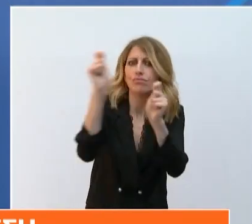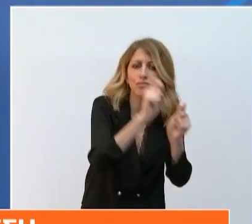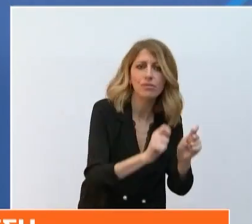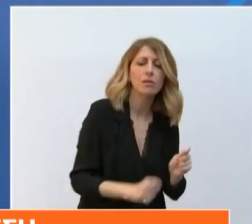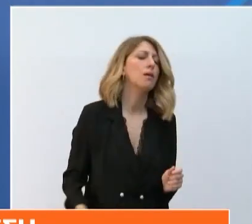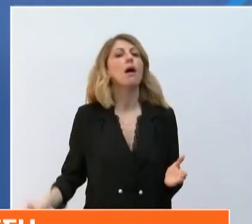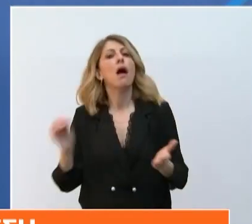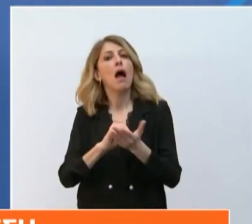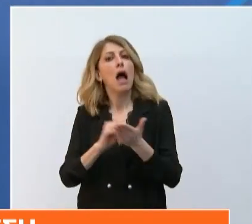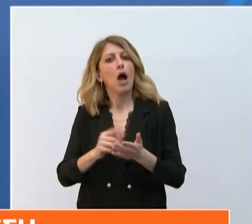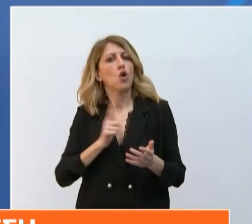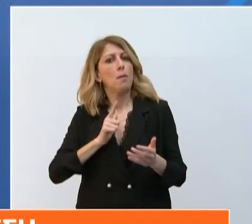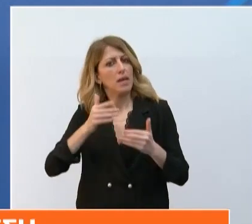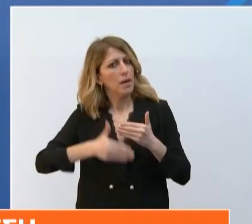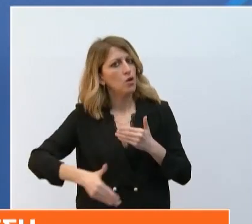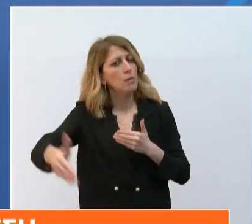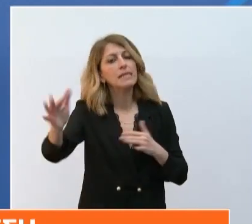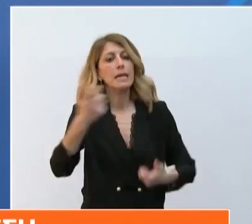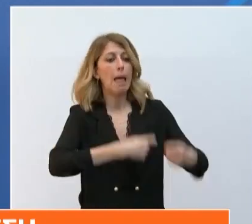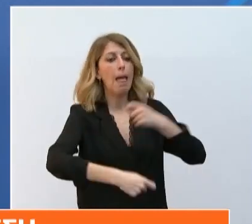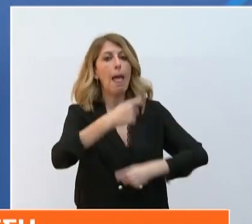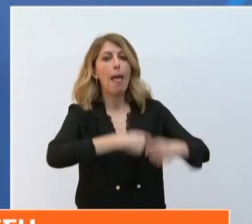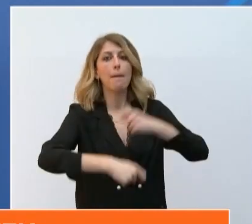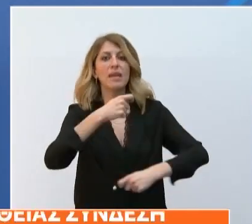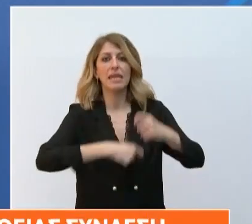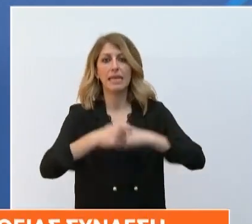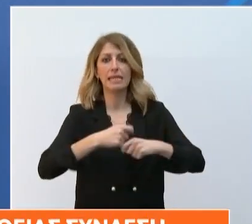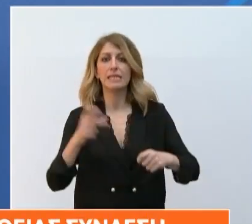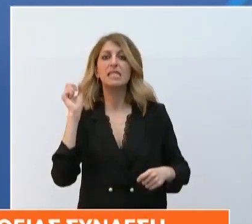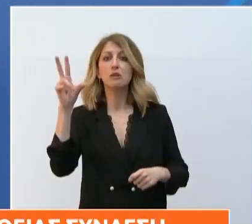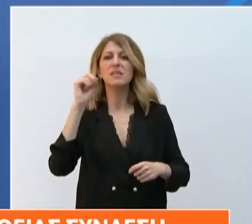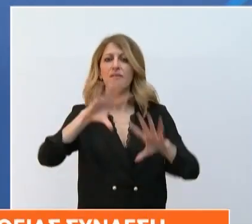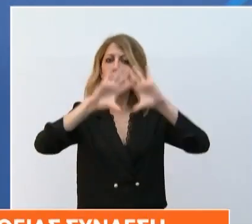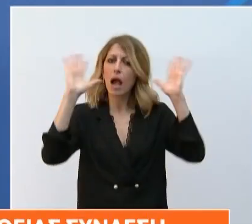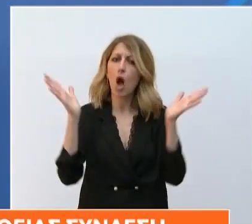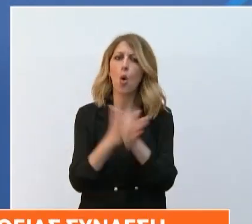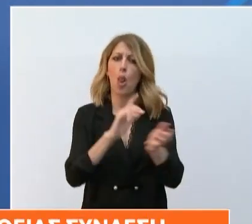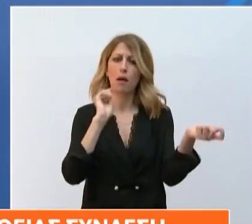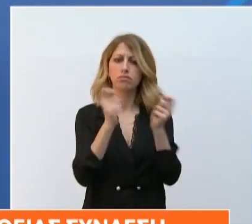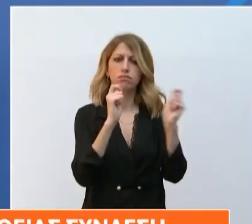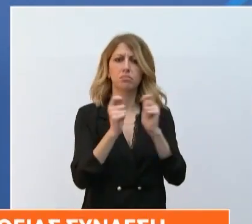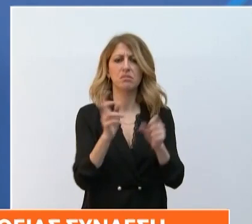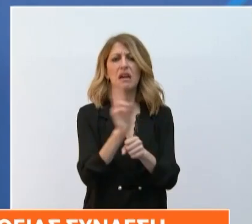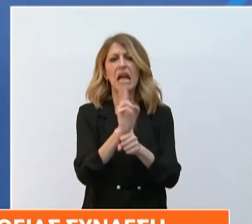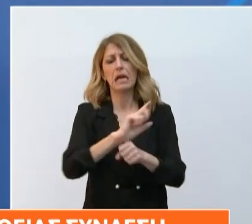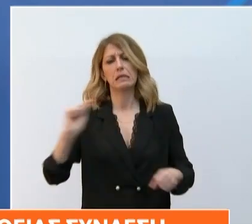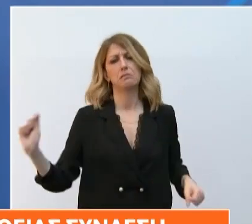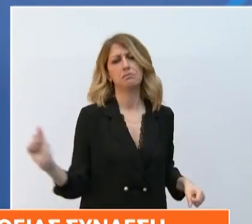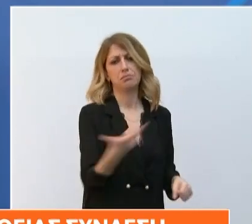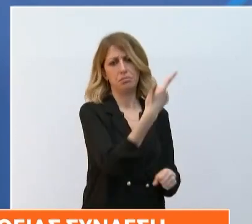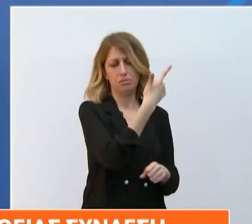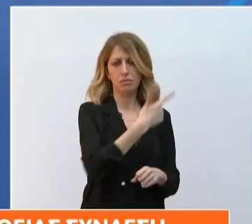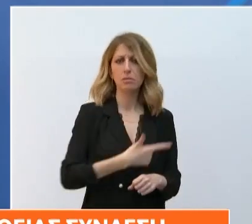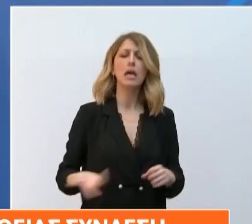βελτίωση της τεχνολογικής υποδομής των επιχειρήσεων, η πράσινη μετάβαση. Όλες αυτές είναι πολύ σημαντικές δράσεις που